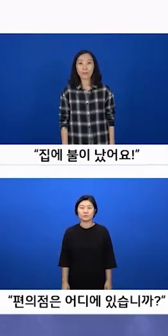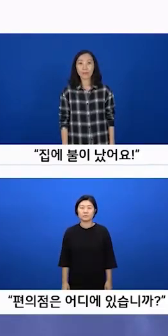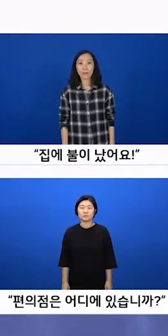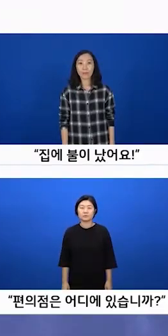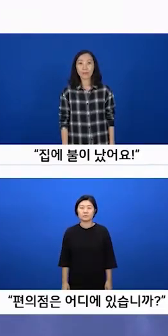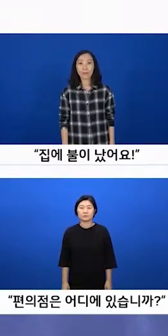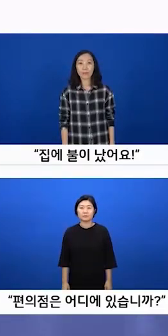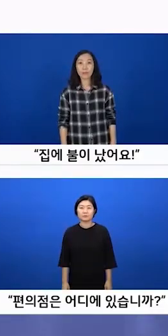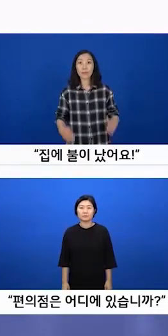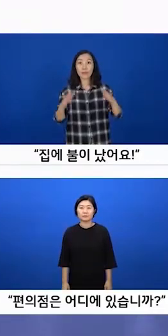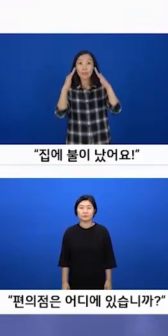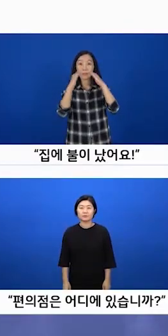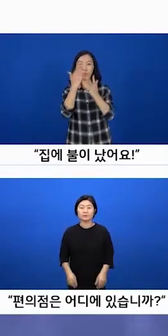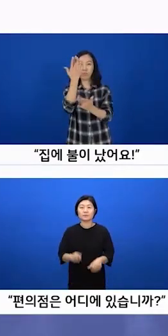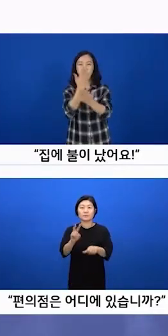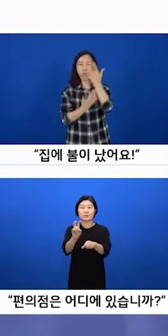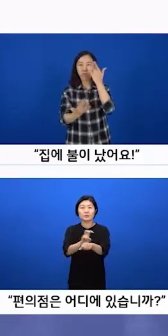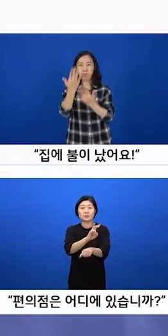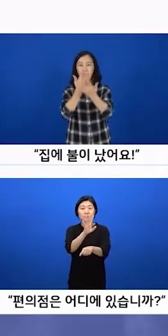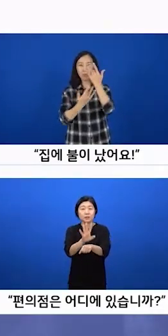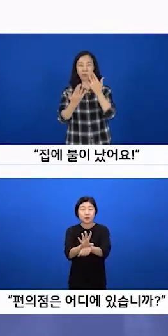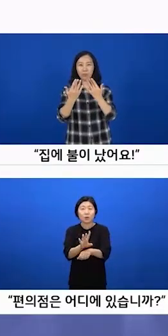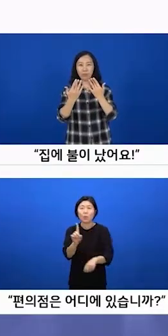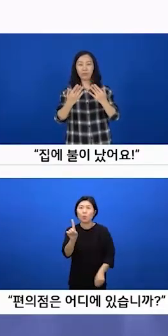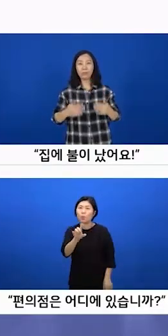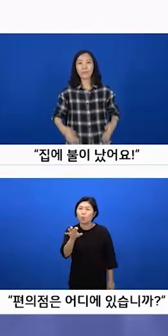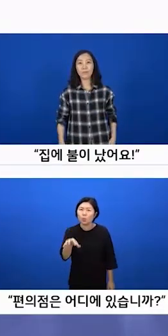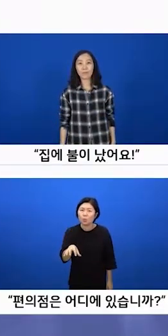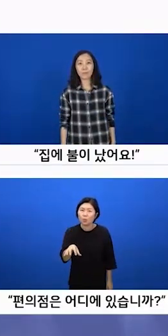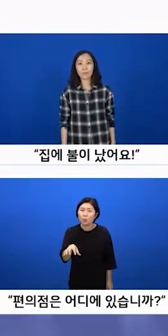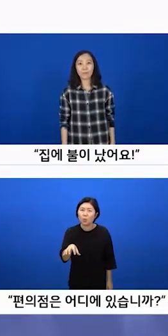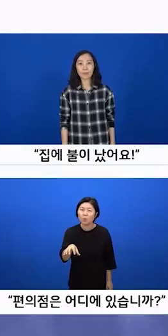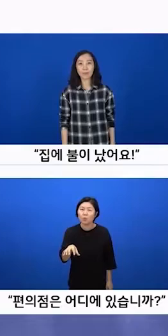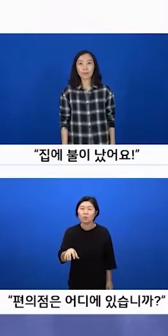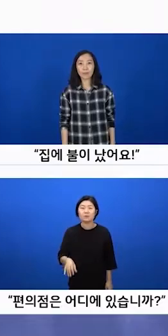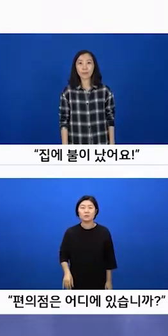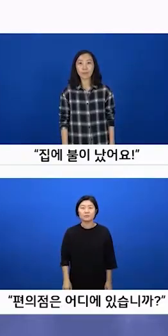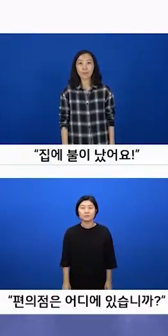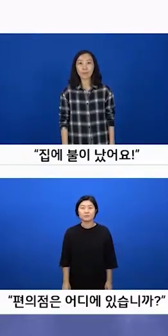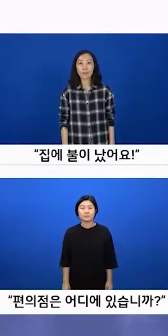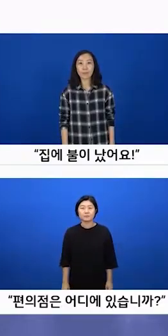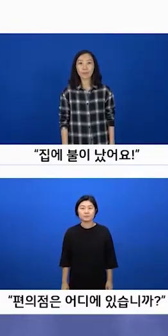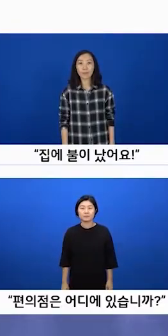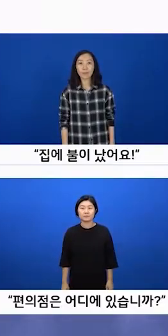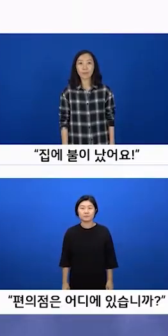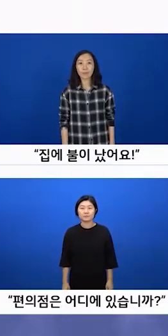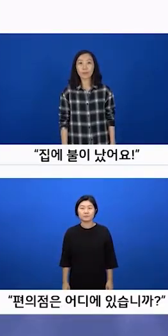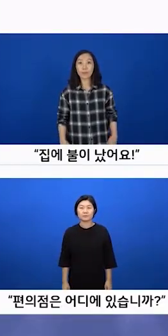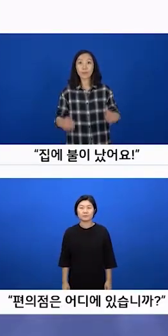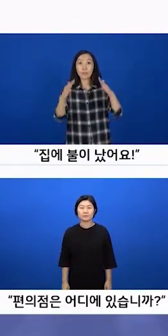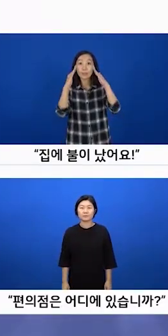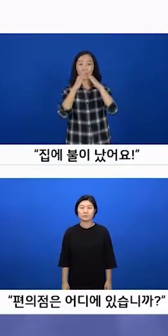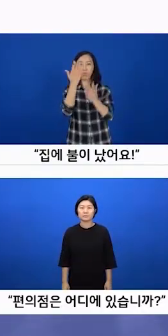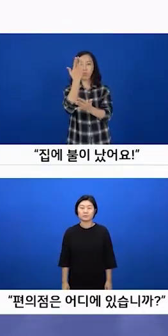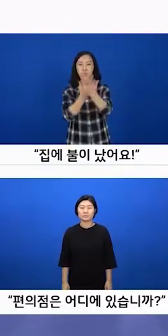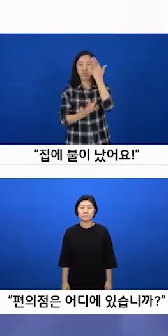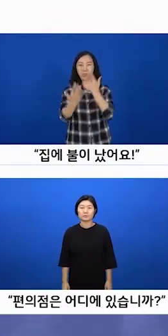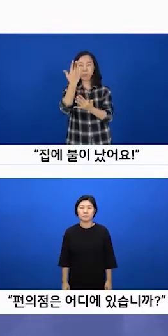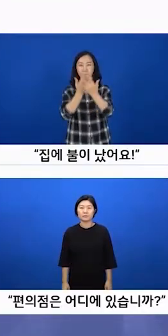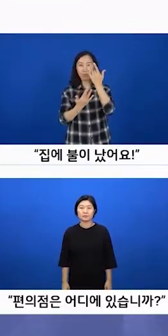30명의 농인들을 대상으로 취득을 하였습니다. 다음으로 공항 내 시설 안내 도메인 같은 경우에는 공항 내 시설 안내를 위한 문장과